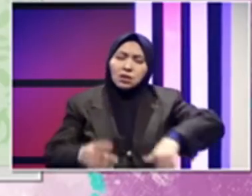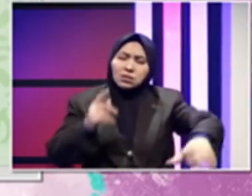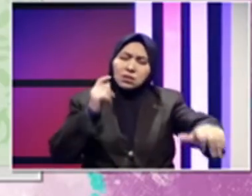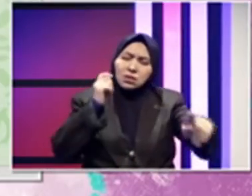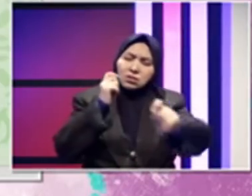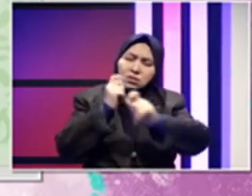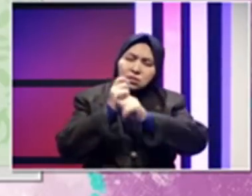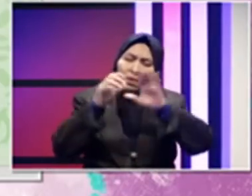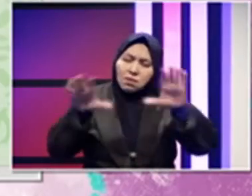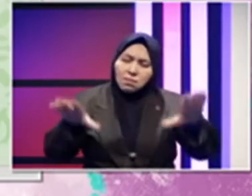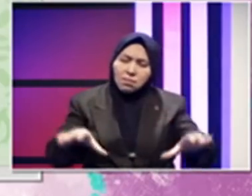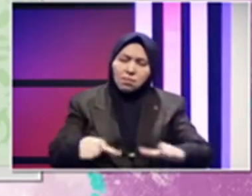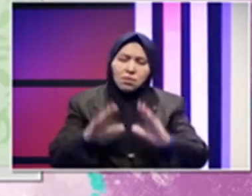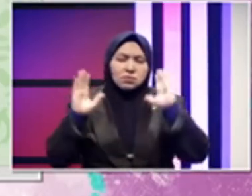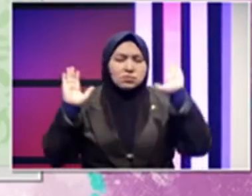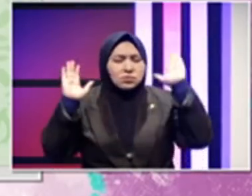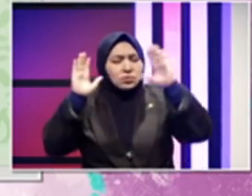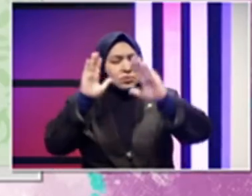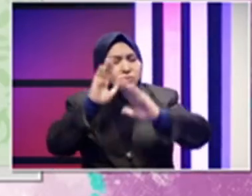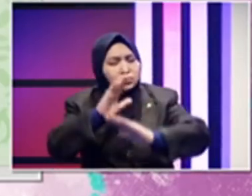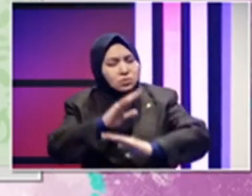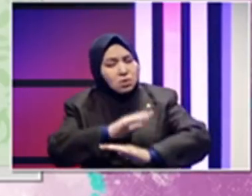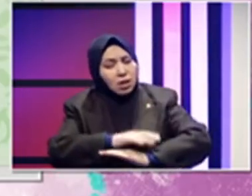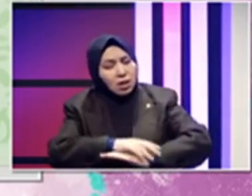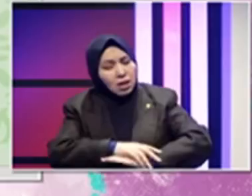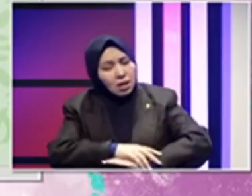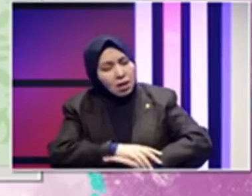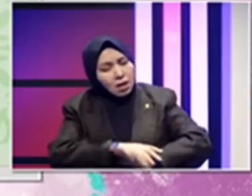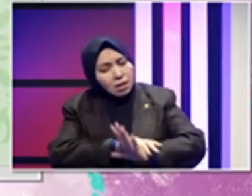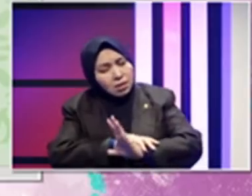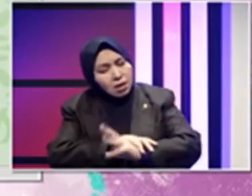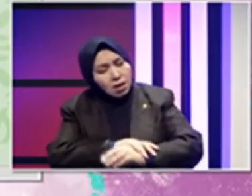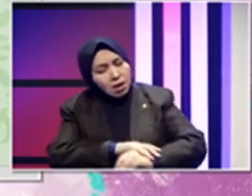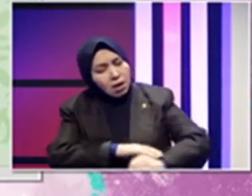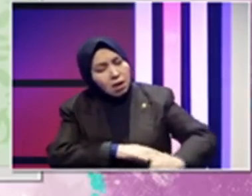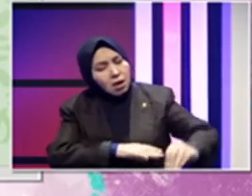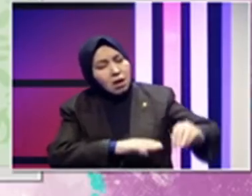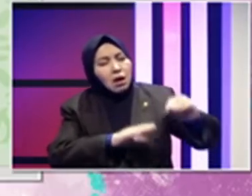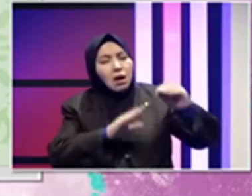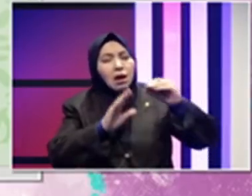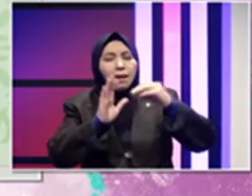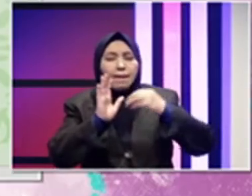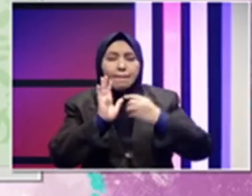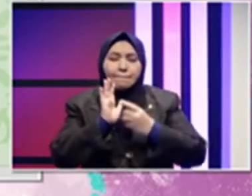اللَّهِ وَأَقَامُوا الصَّلَاةَ